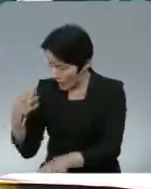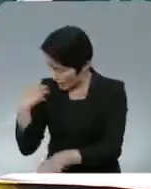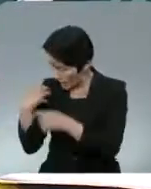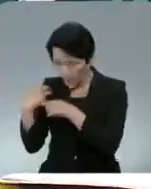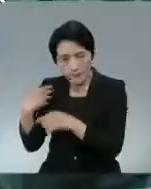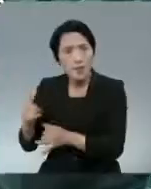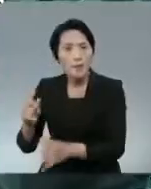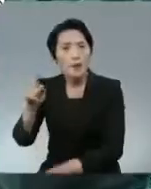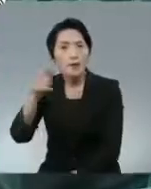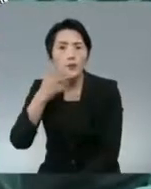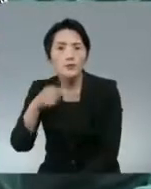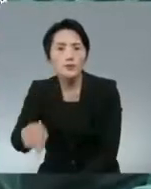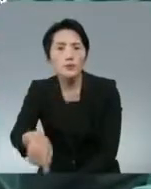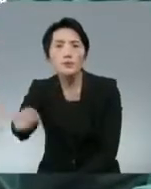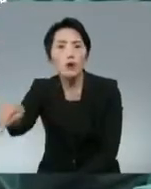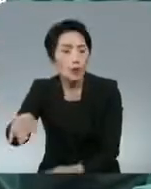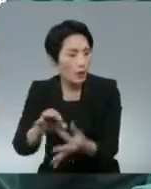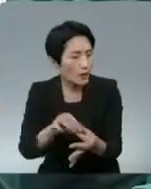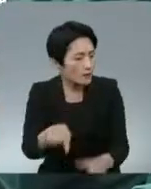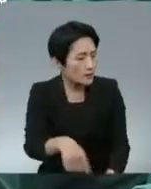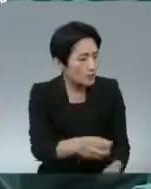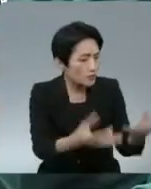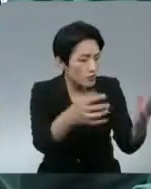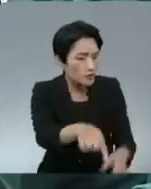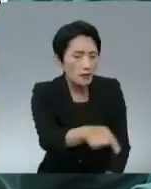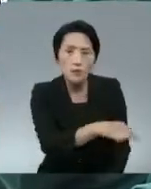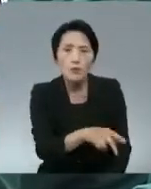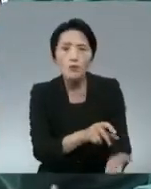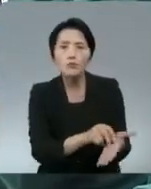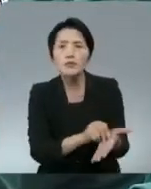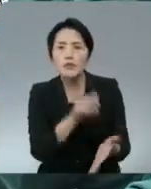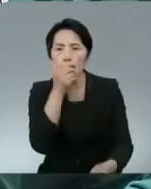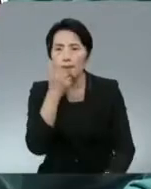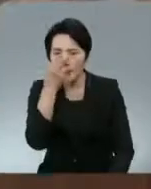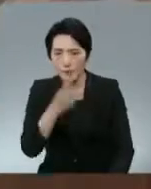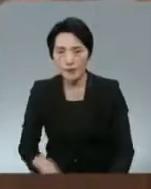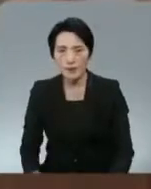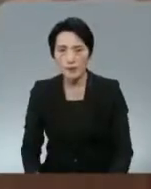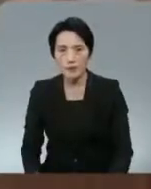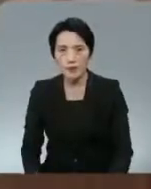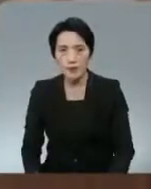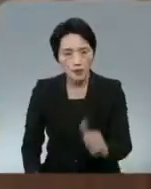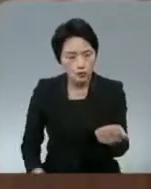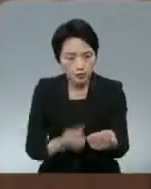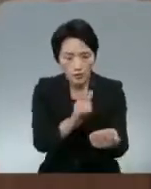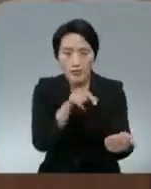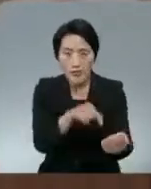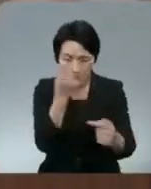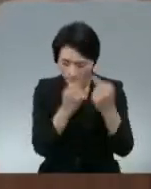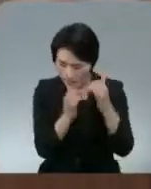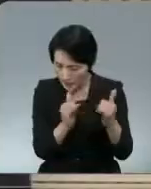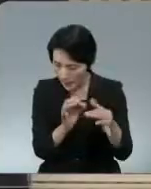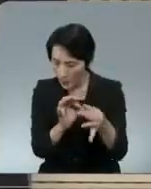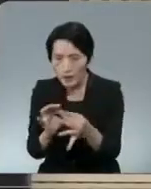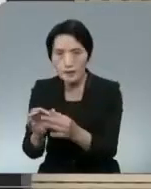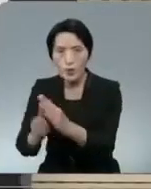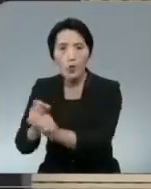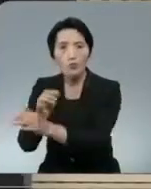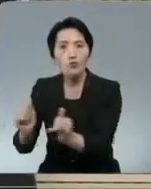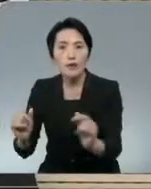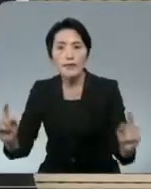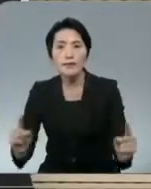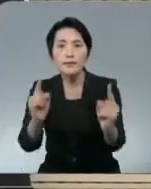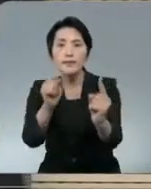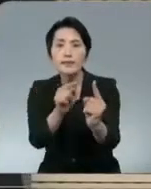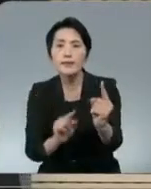全教育。中央灾难安全对策本部在一日的会议中决定对类似梨泰院万圣节活动的群